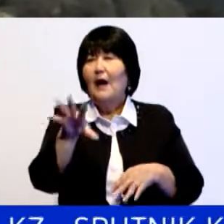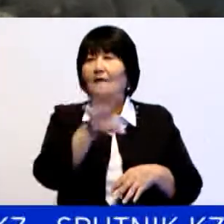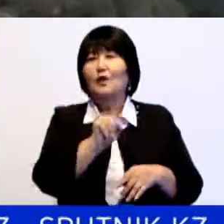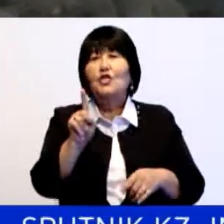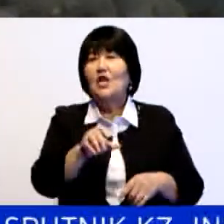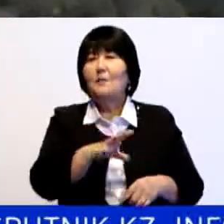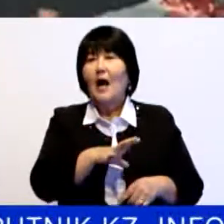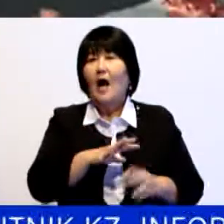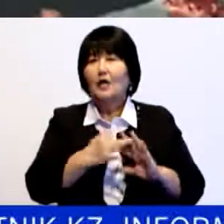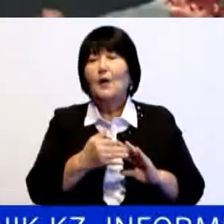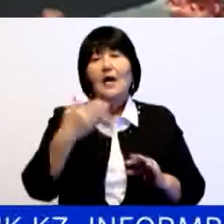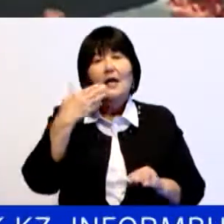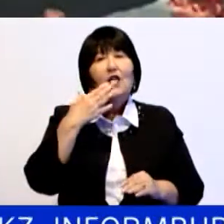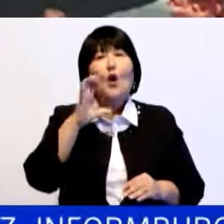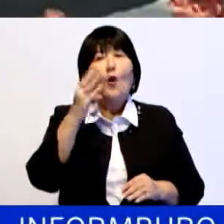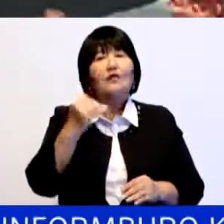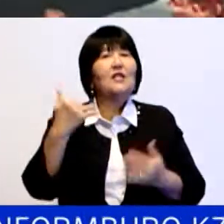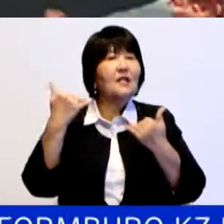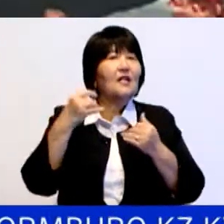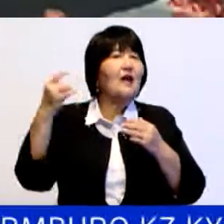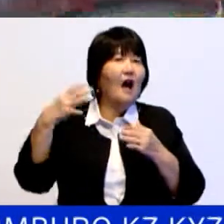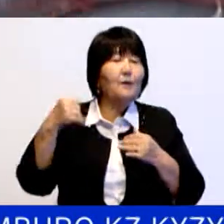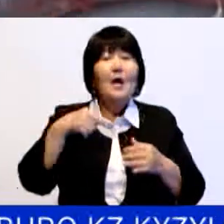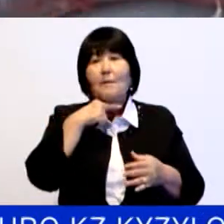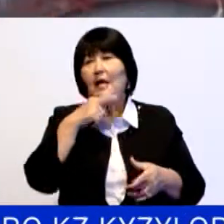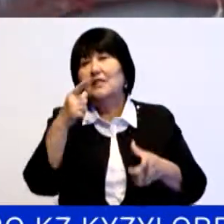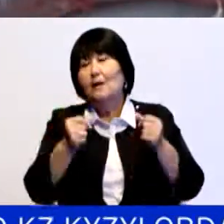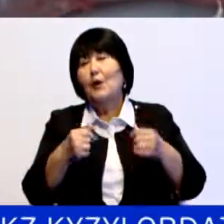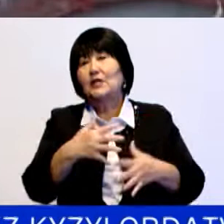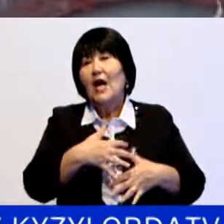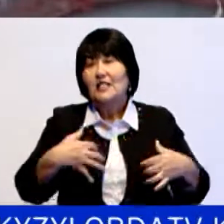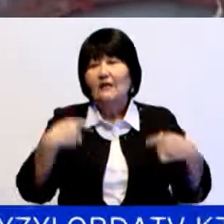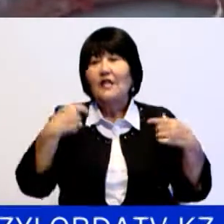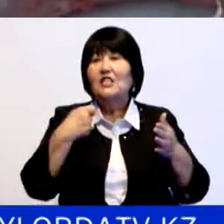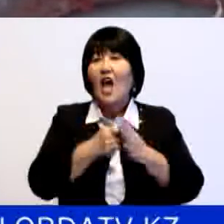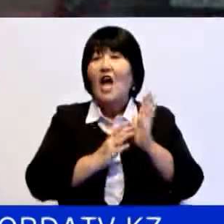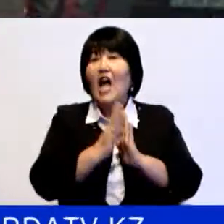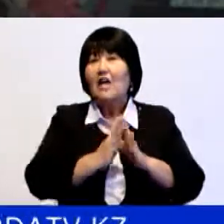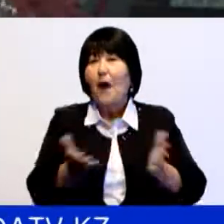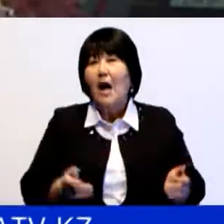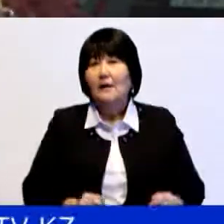чем богата ум рис овощи Дени и арбуз мясо молоко жирность корма